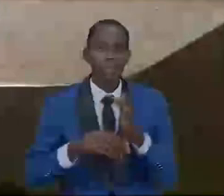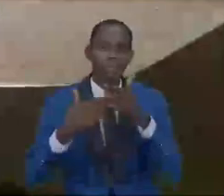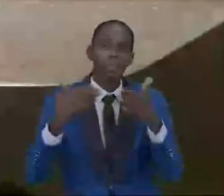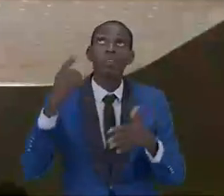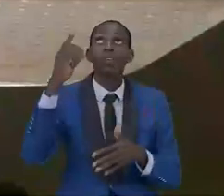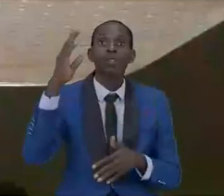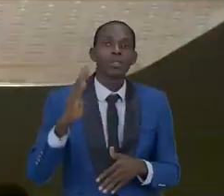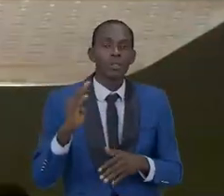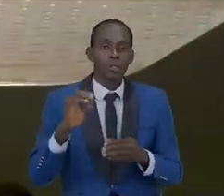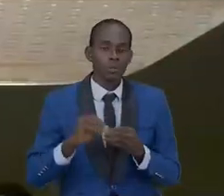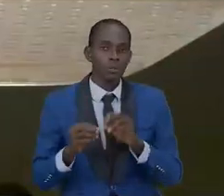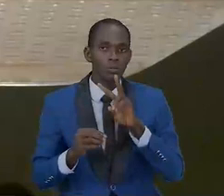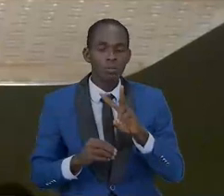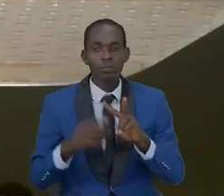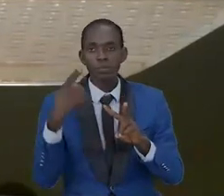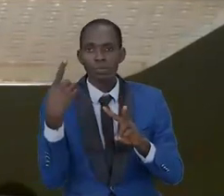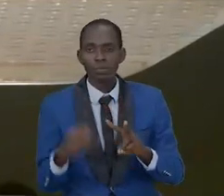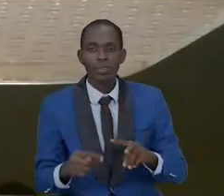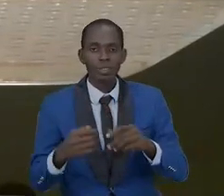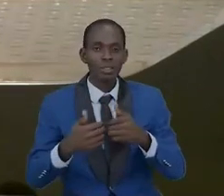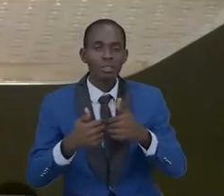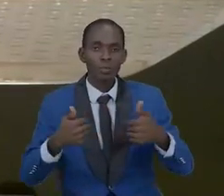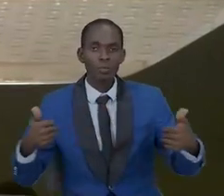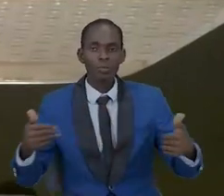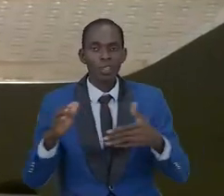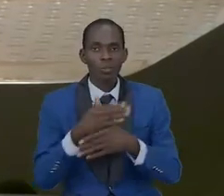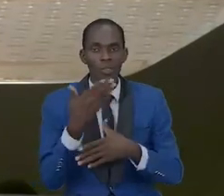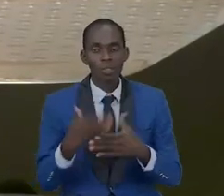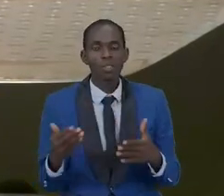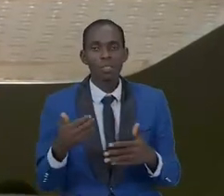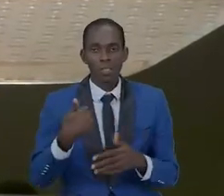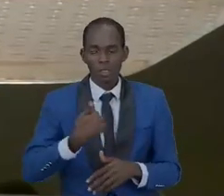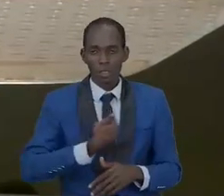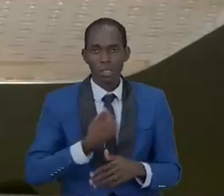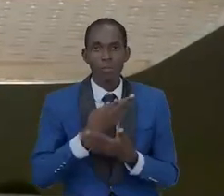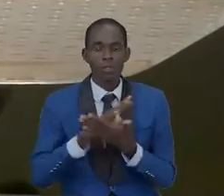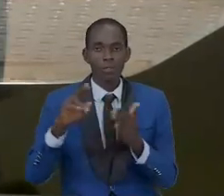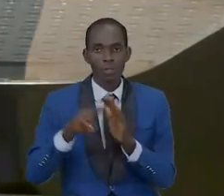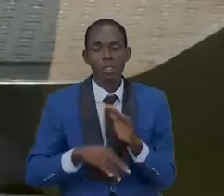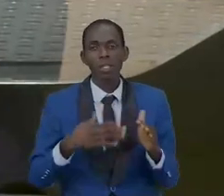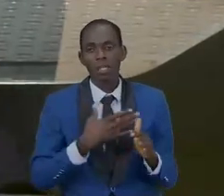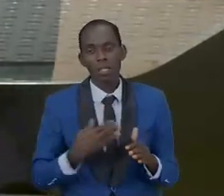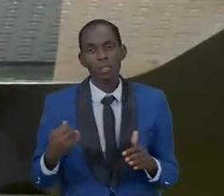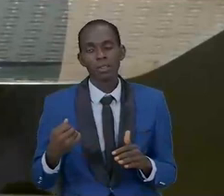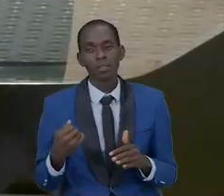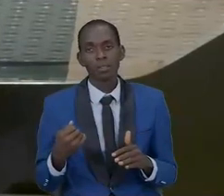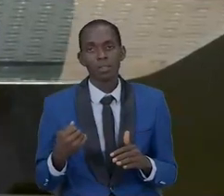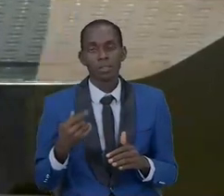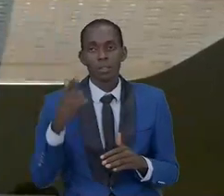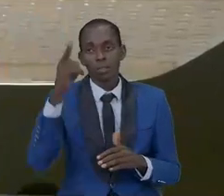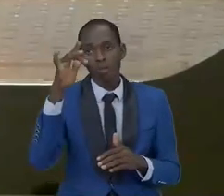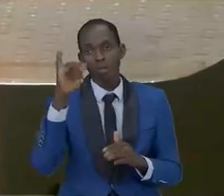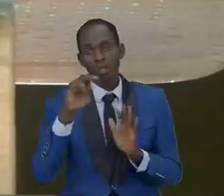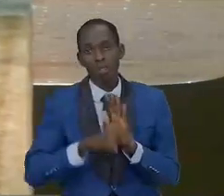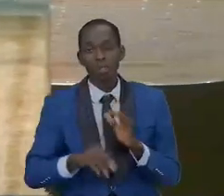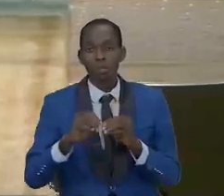c'est Chris qui vit en moi si je vis maintenant si je vis maintenant dans la